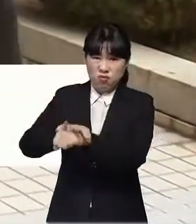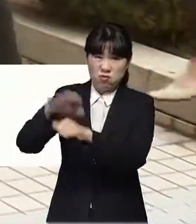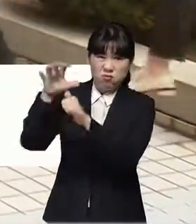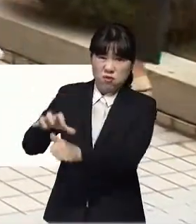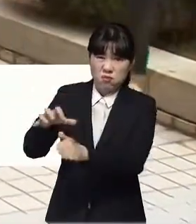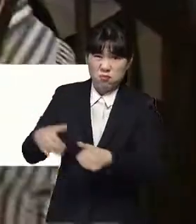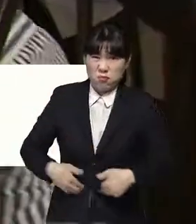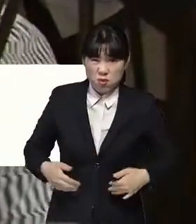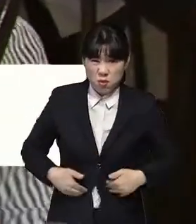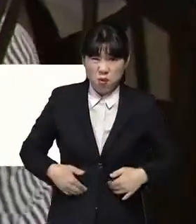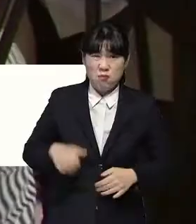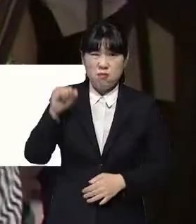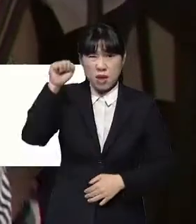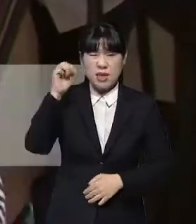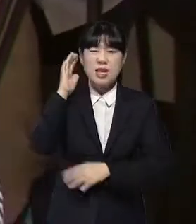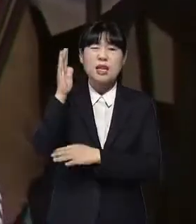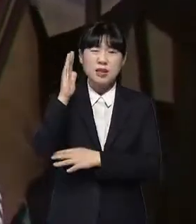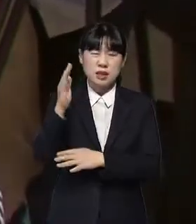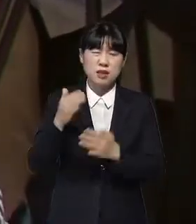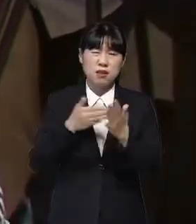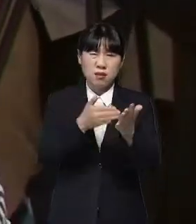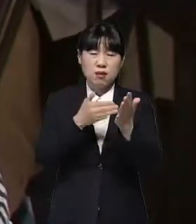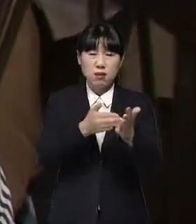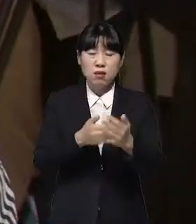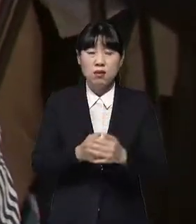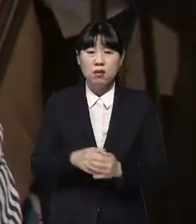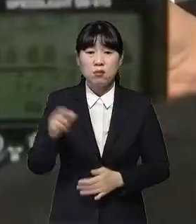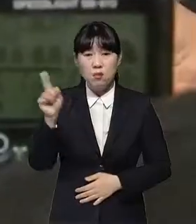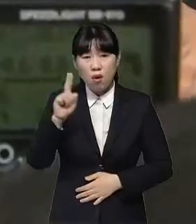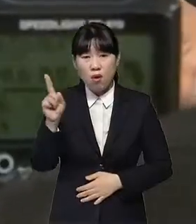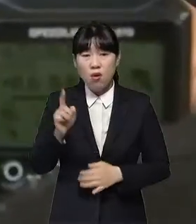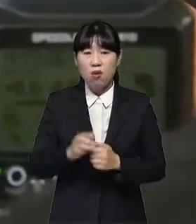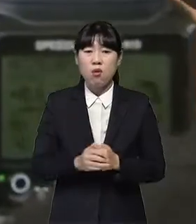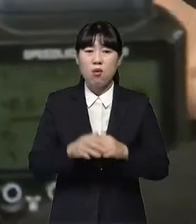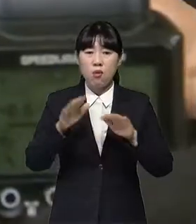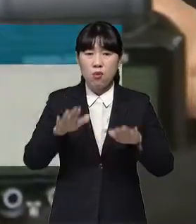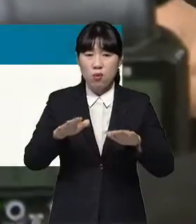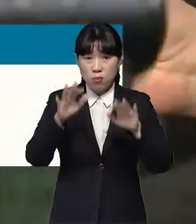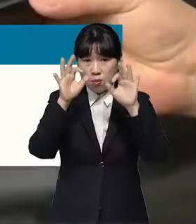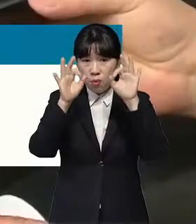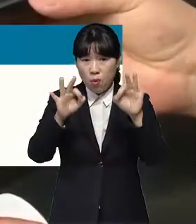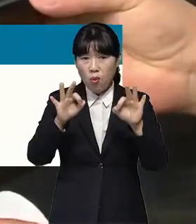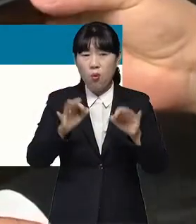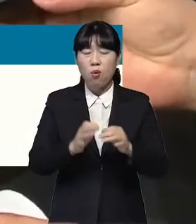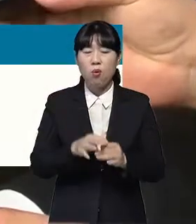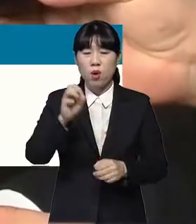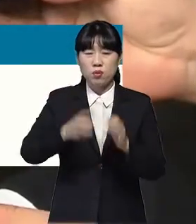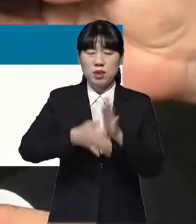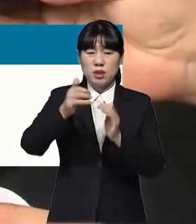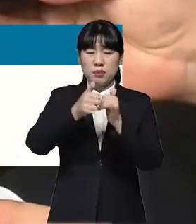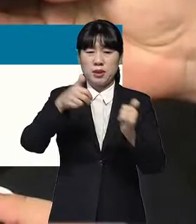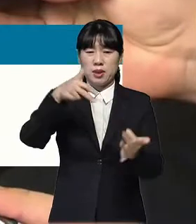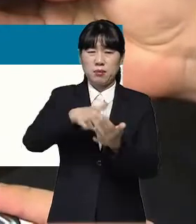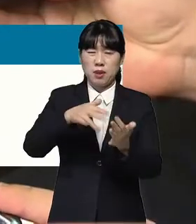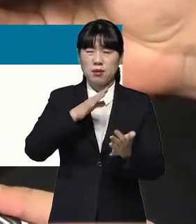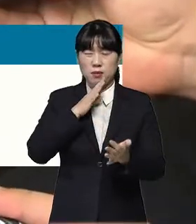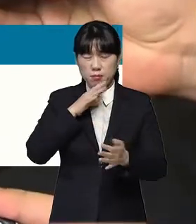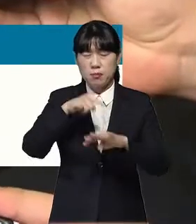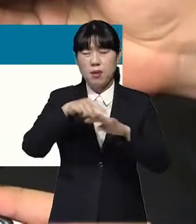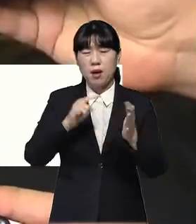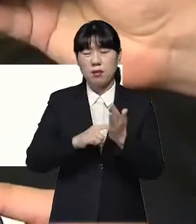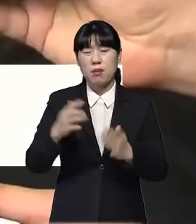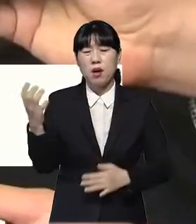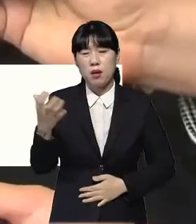촉구하며 목소리를 높였습니다. 오늘의 현실을 보면서 광주 시민으로서 참으로 가슴이 아픕니다.